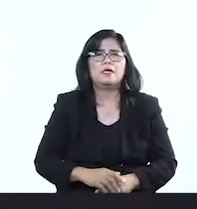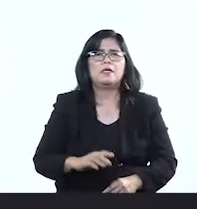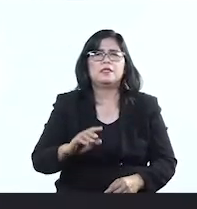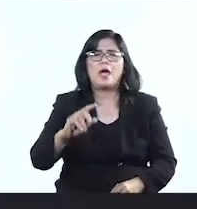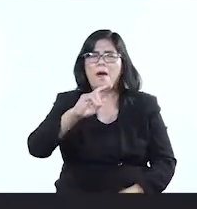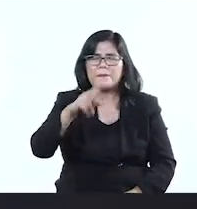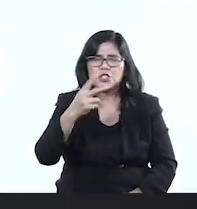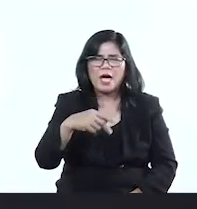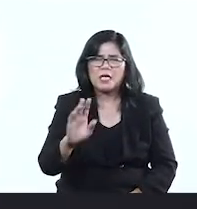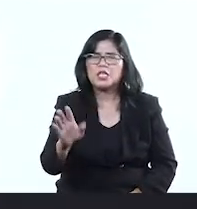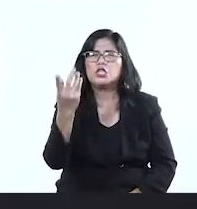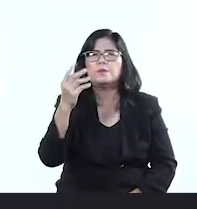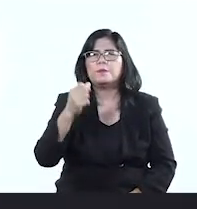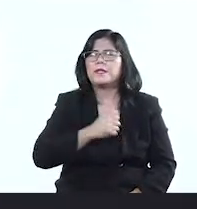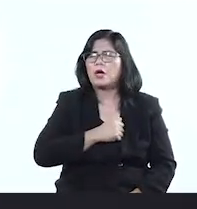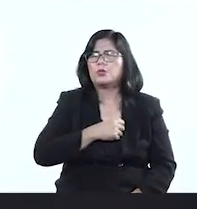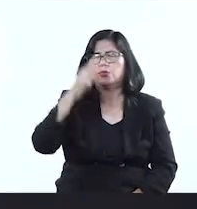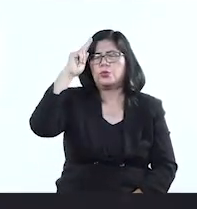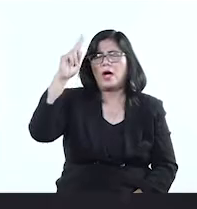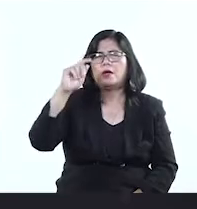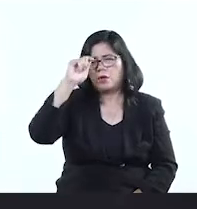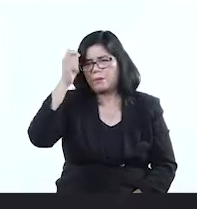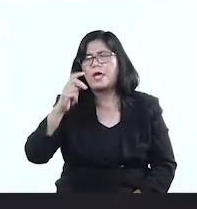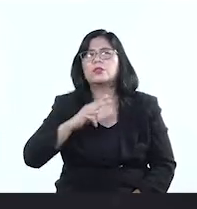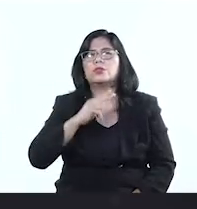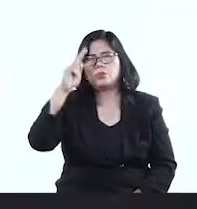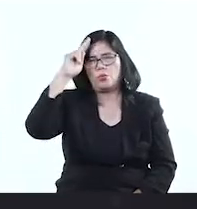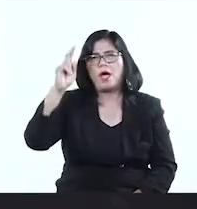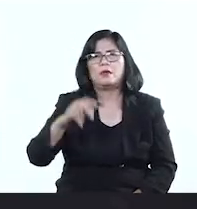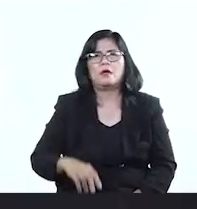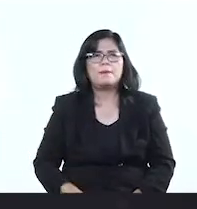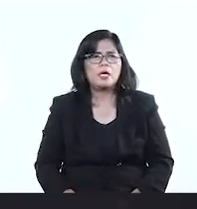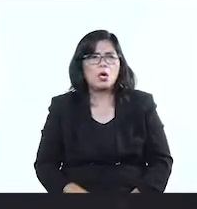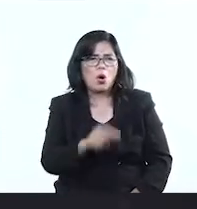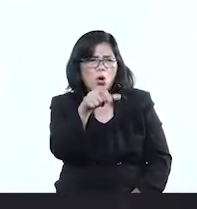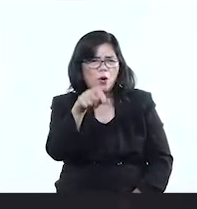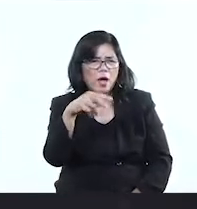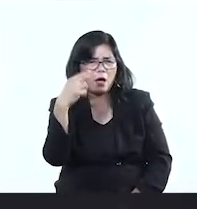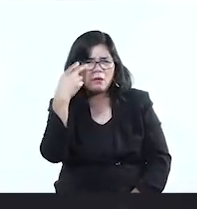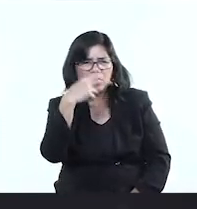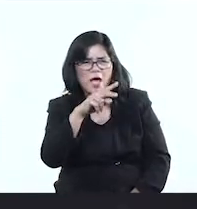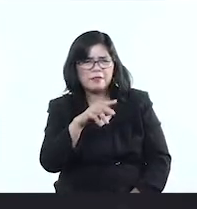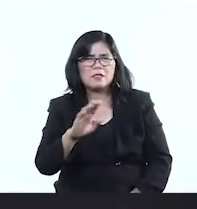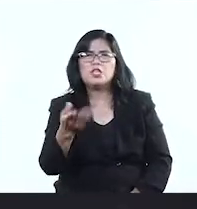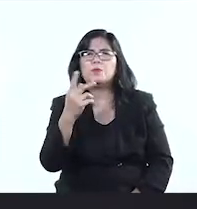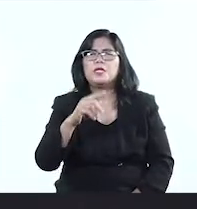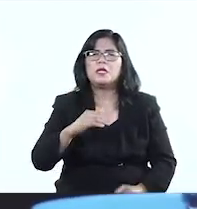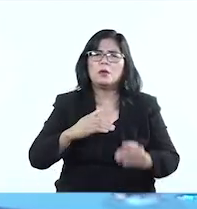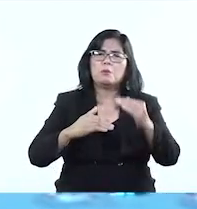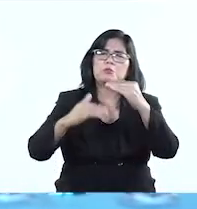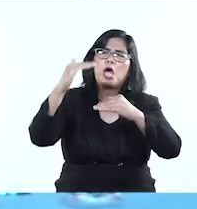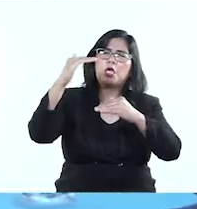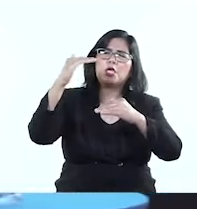takut akan tuhan SMP ustad Hai terkena orang yang sanggup melihat kehidupan ini sebagai persaingan Di